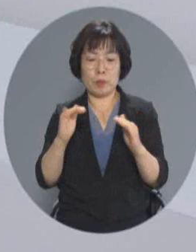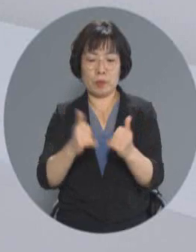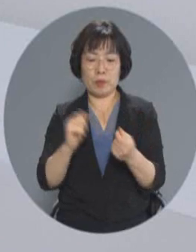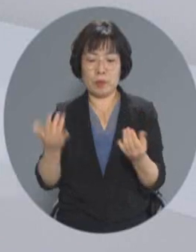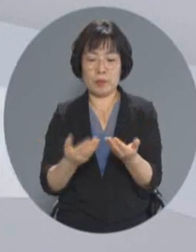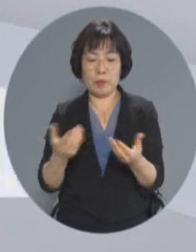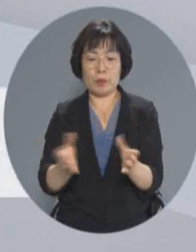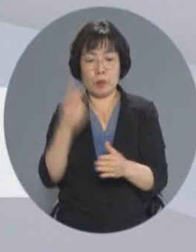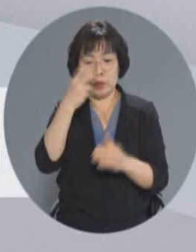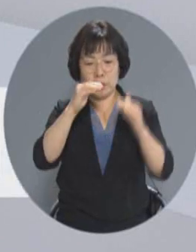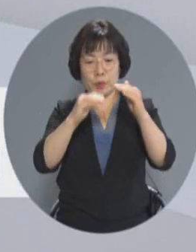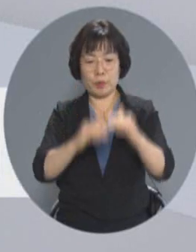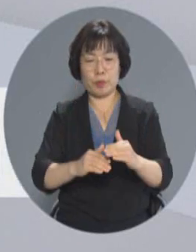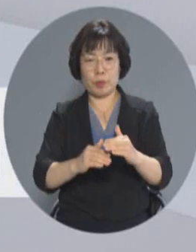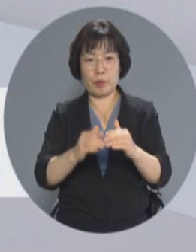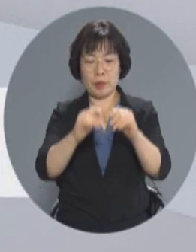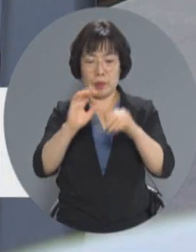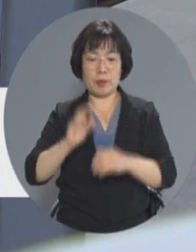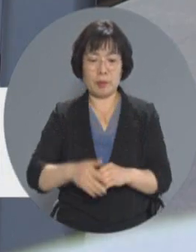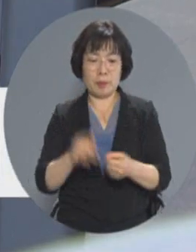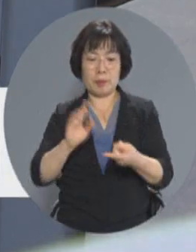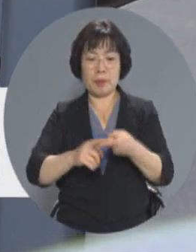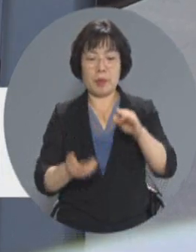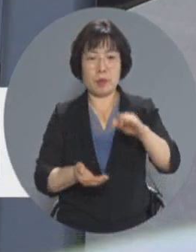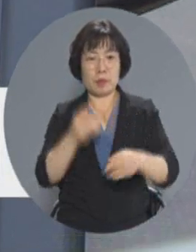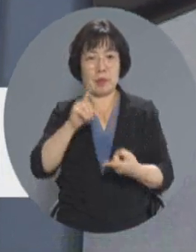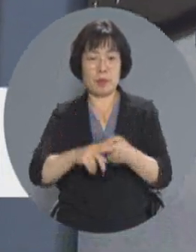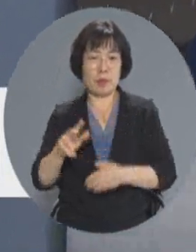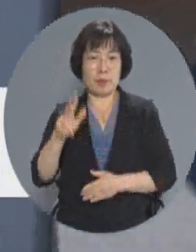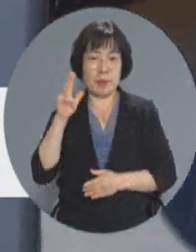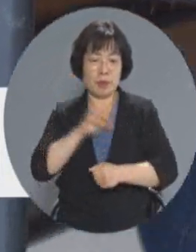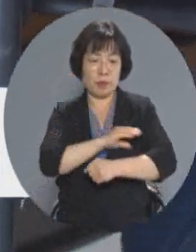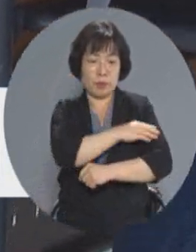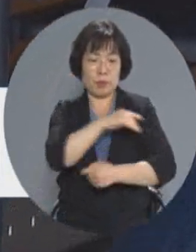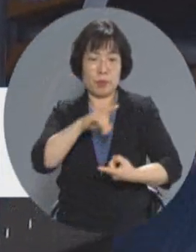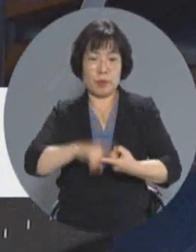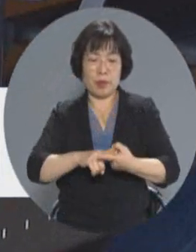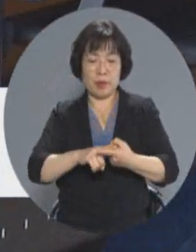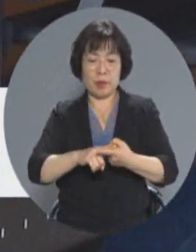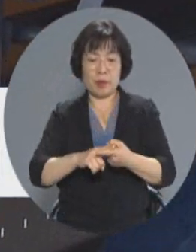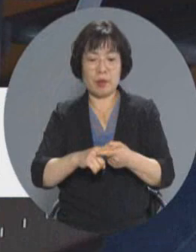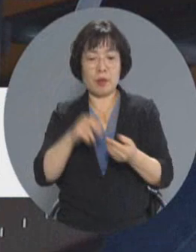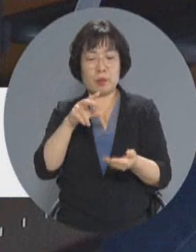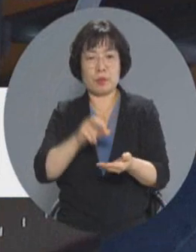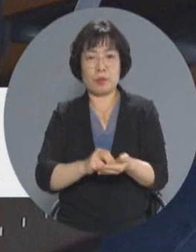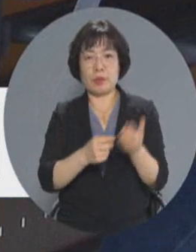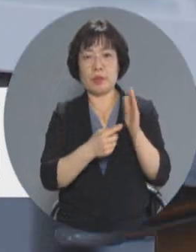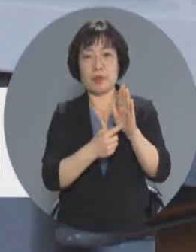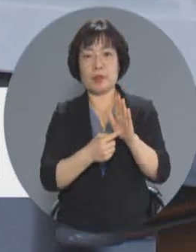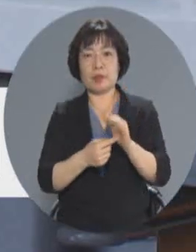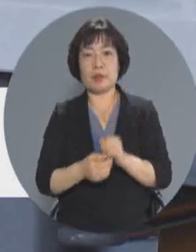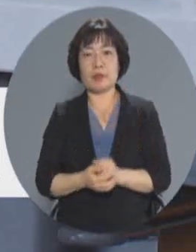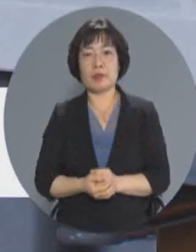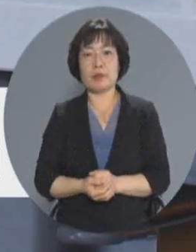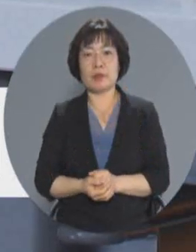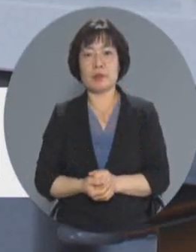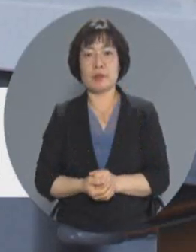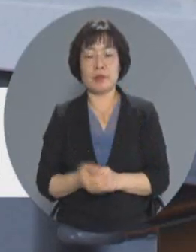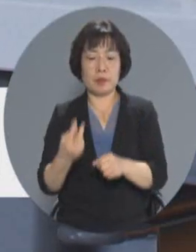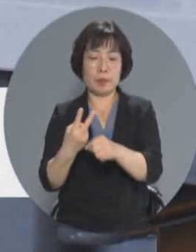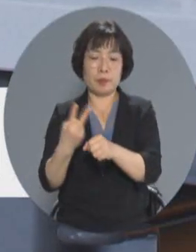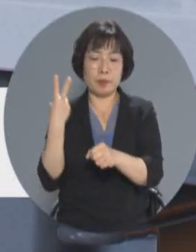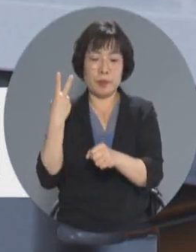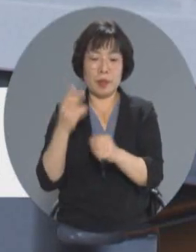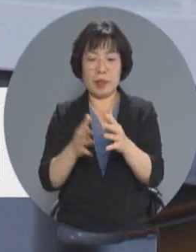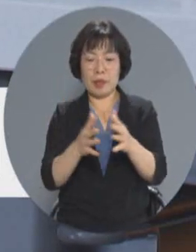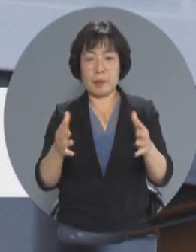사건 조사 과정이 상사의 갑질과 강요에 속수무책으로 노출돼 있다는 지적도 제기되고 있습니다. 재작년